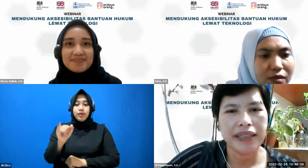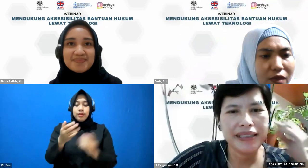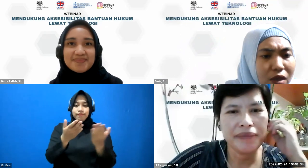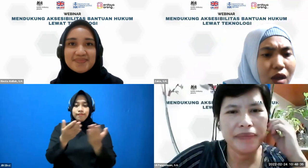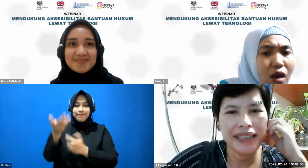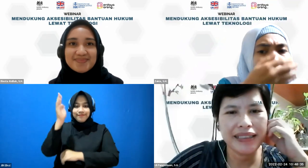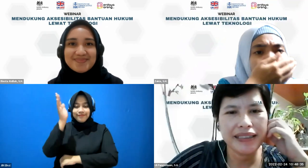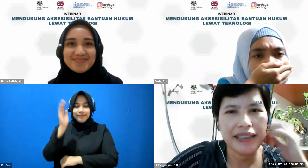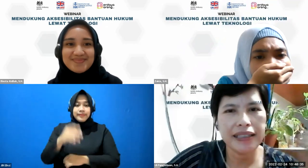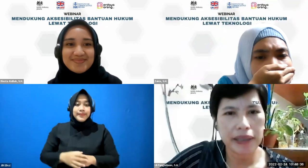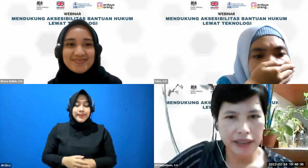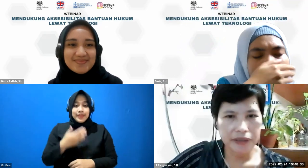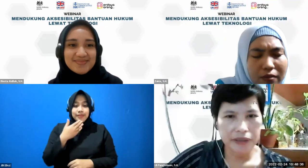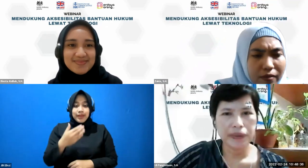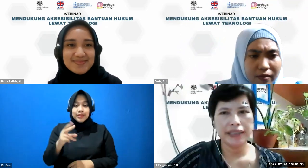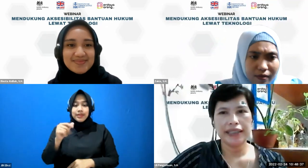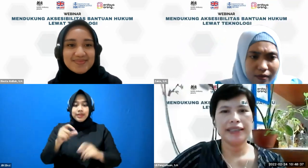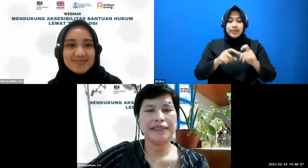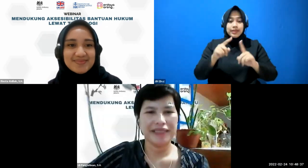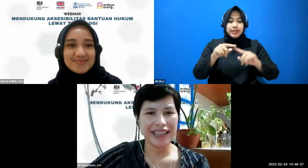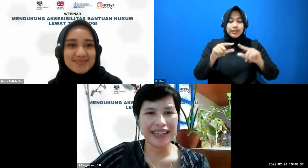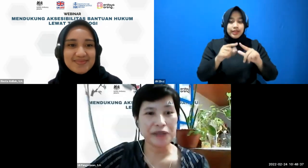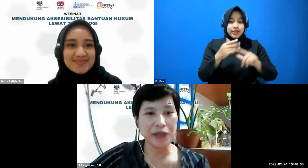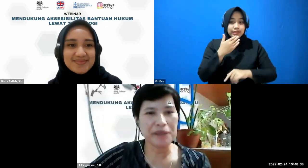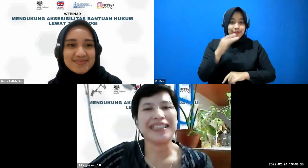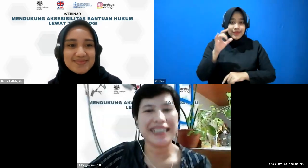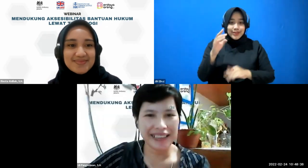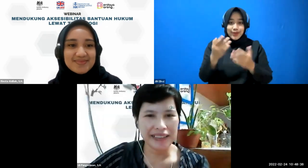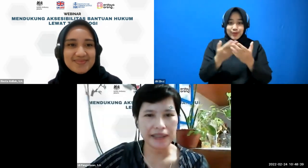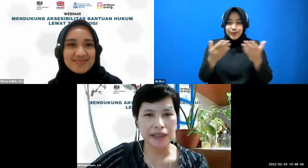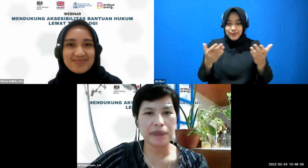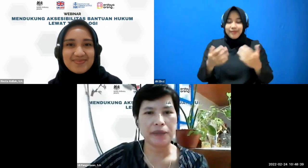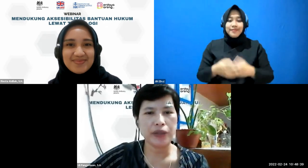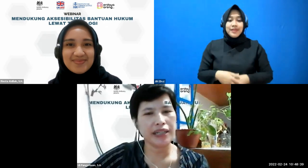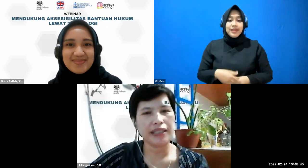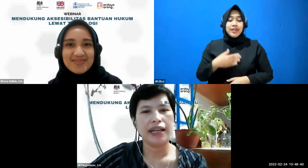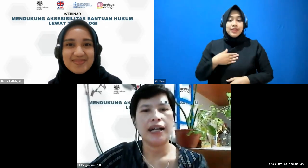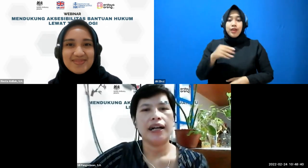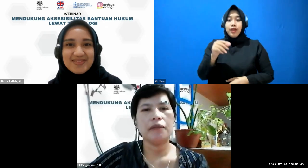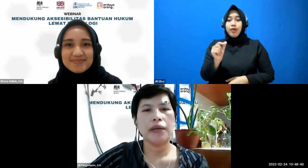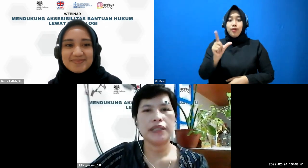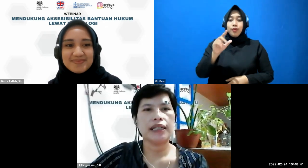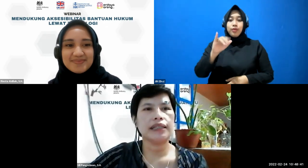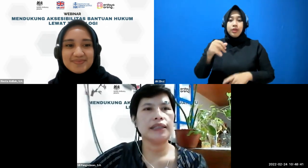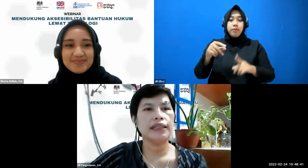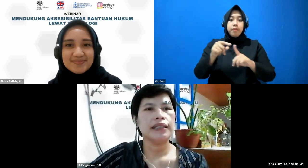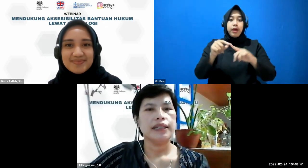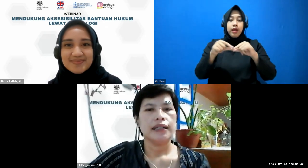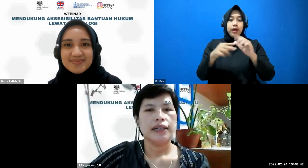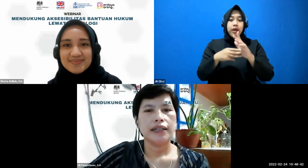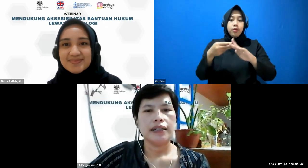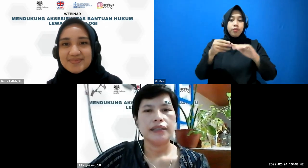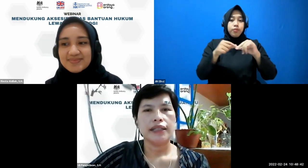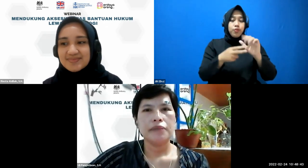Terima kasih Mbak Rista. Selamat siang semuanya. Saya sudah diperkenalkan ya. Saya Uli Pangeribuan dari LBH Apik Jakarta.